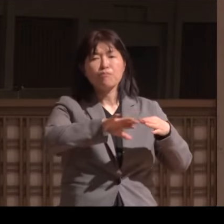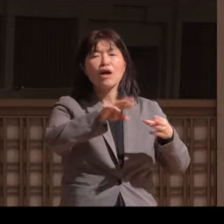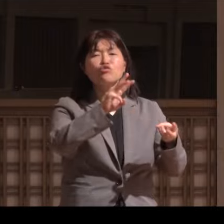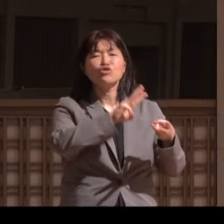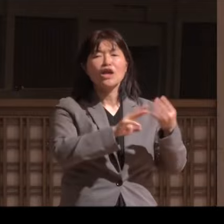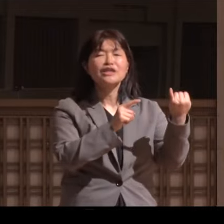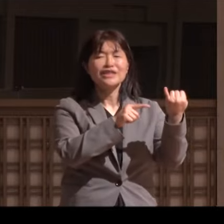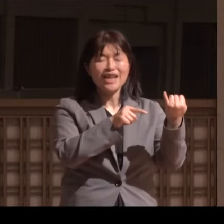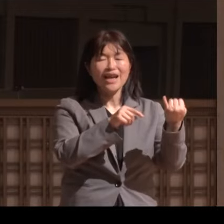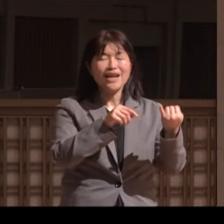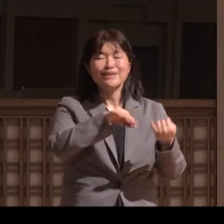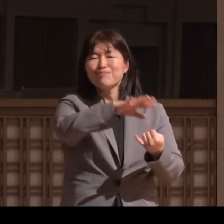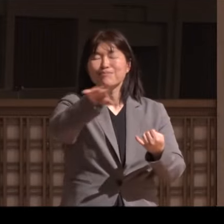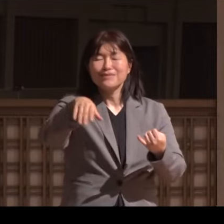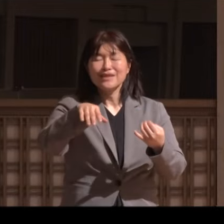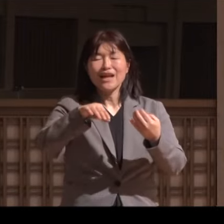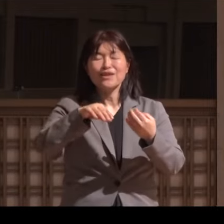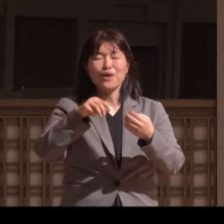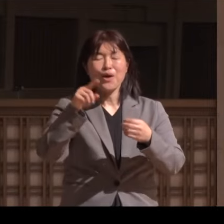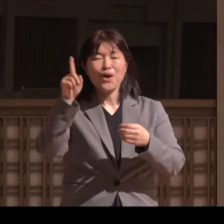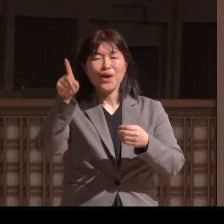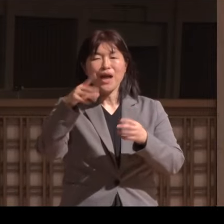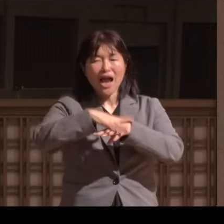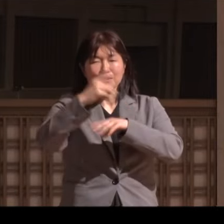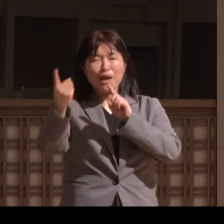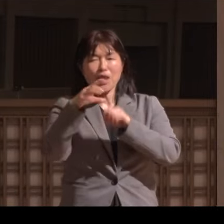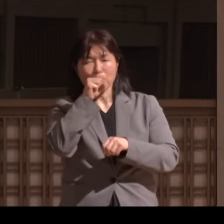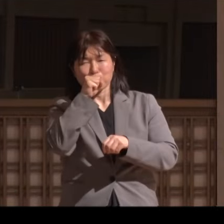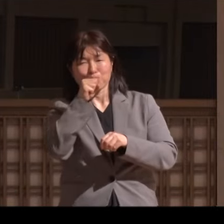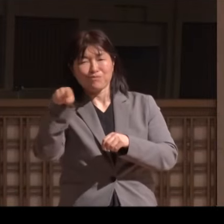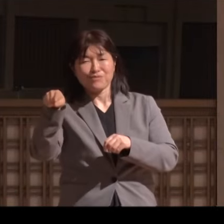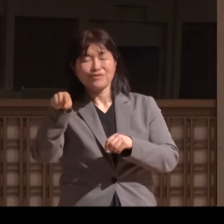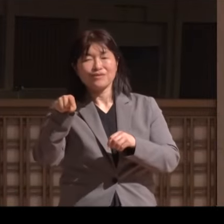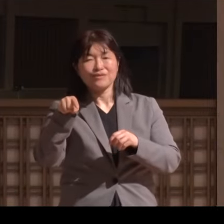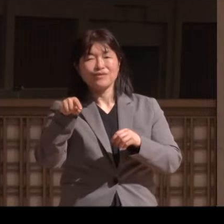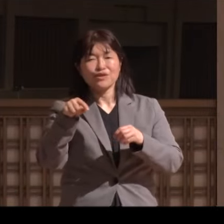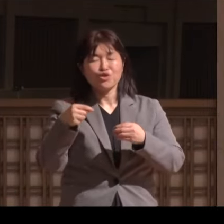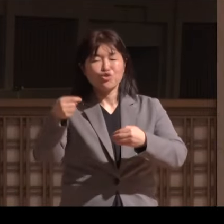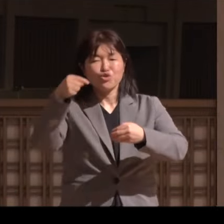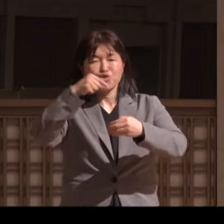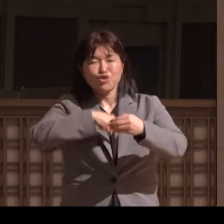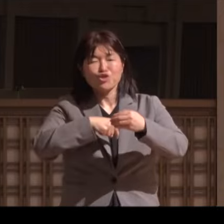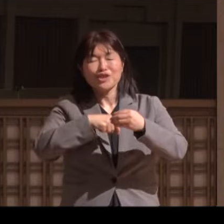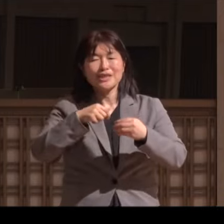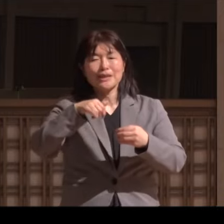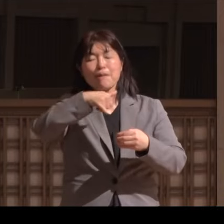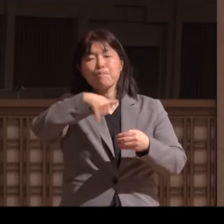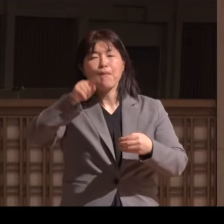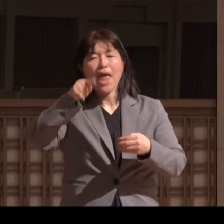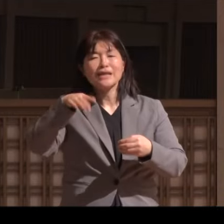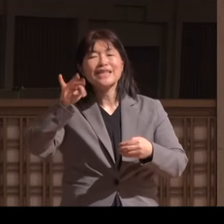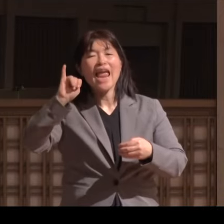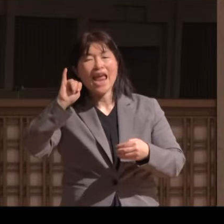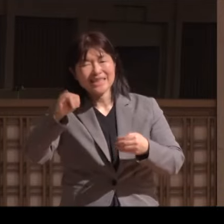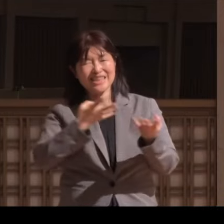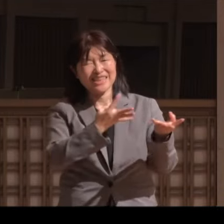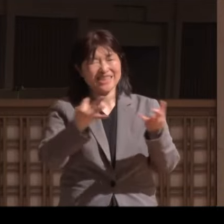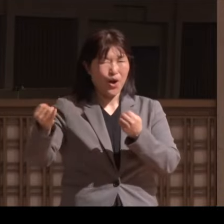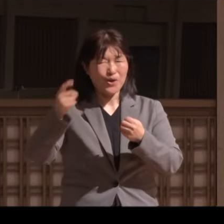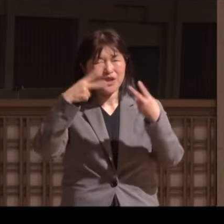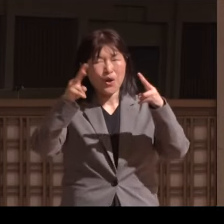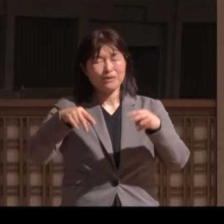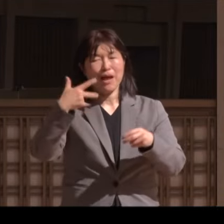とおっしゃったんですがま皆さん怒らないでくださいあのうちは違う表現で言うとうち弁な広島市民の皆さんが多いんじゃないかと